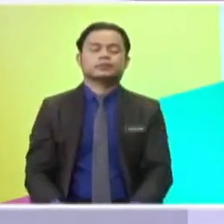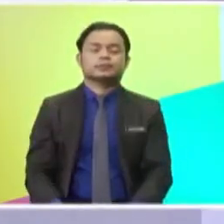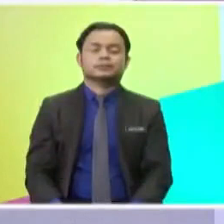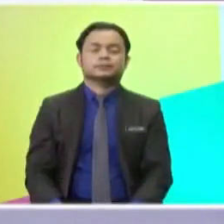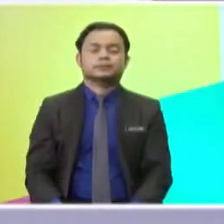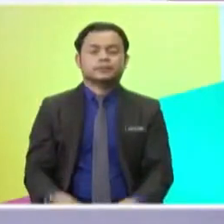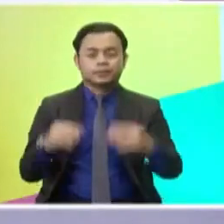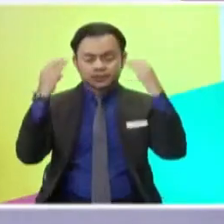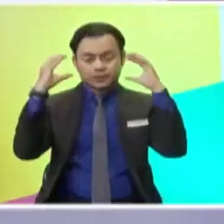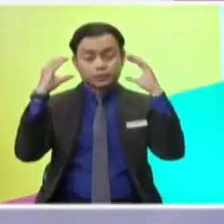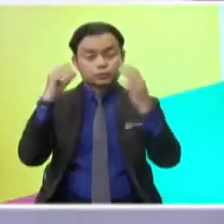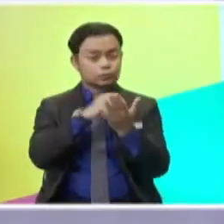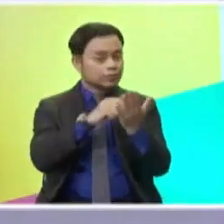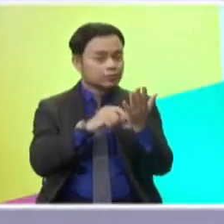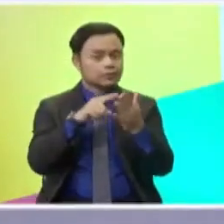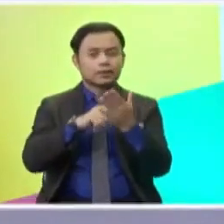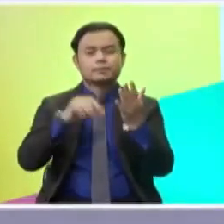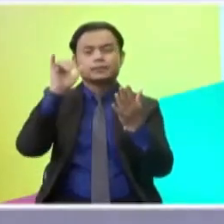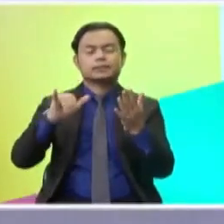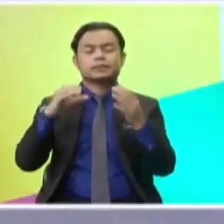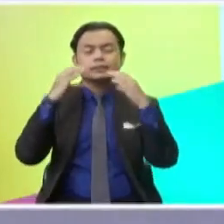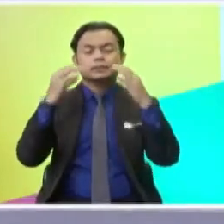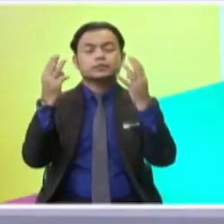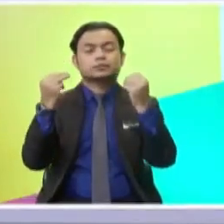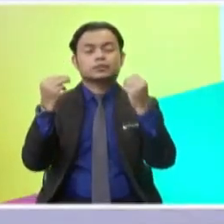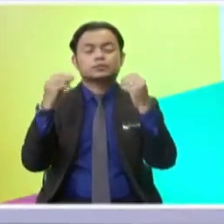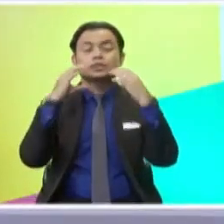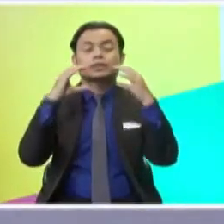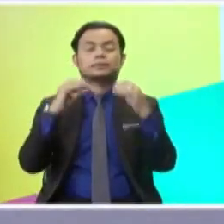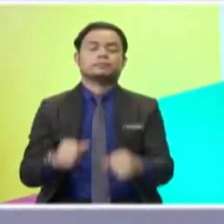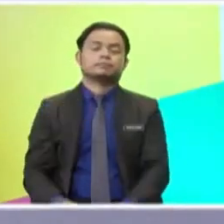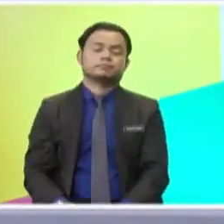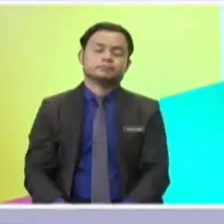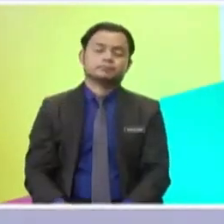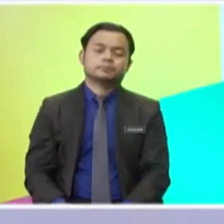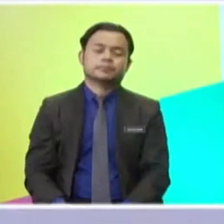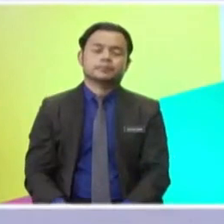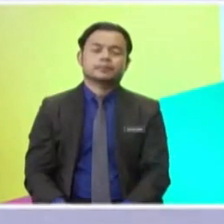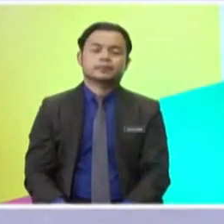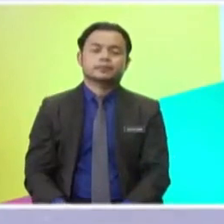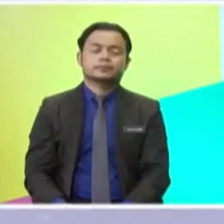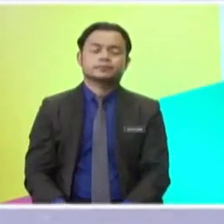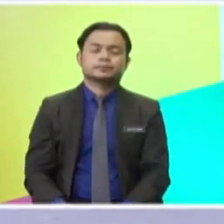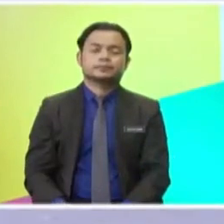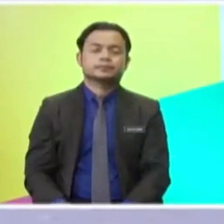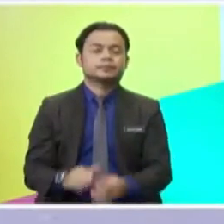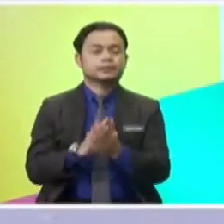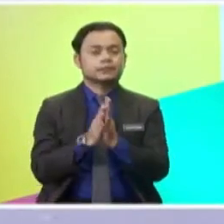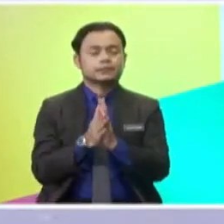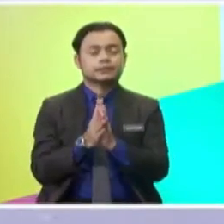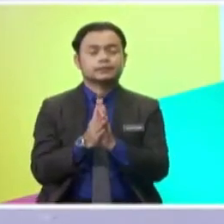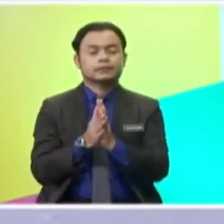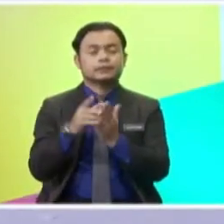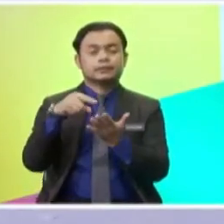buat catatan juga hari ini apa yang Cikgu nak cakap. Jadi murid lagilah kena buat catatan. So catatan tu adalah sebahagian daripada